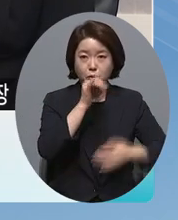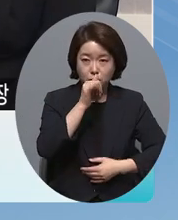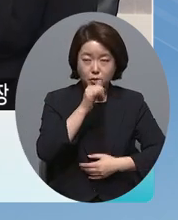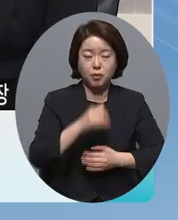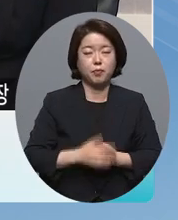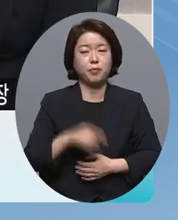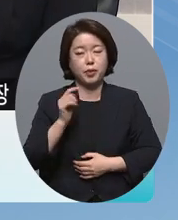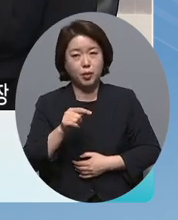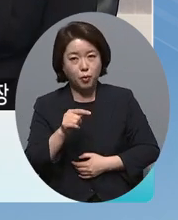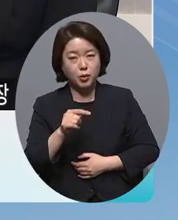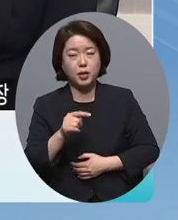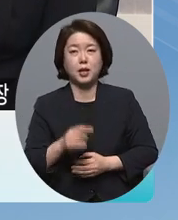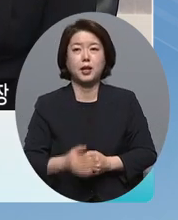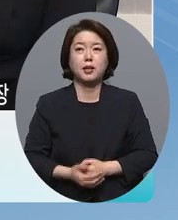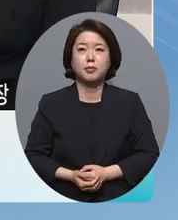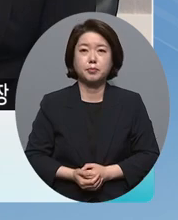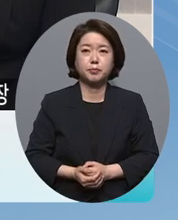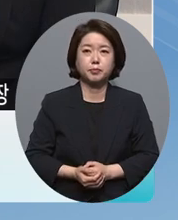거기에